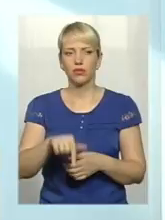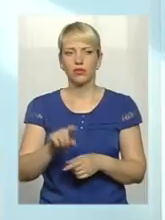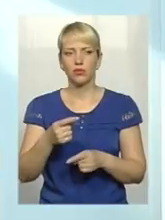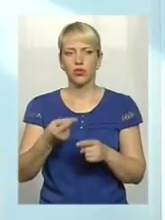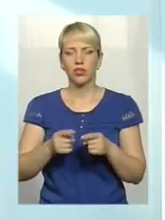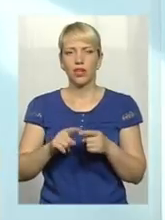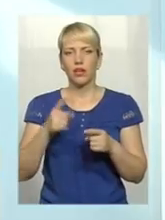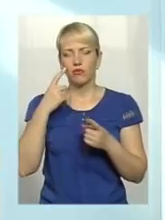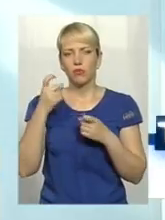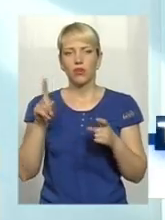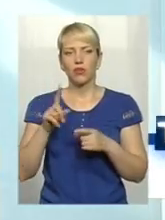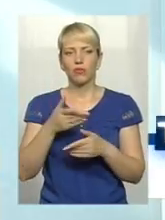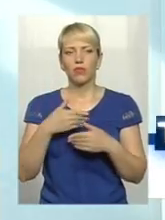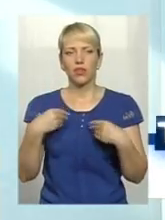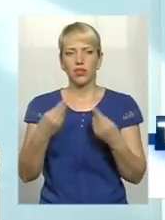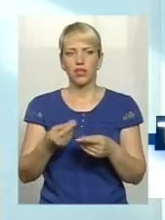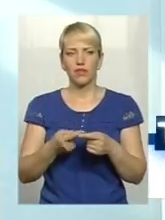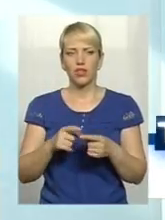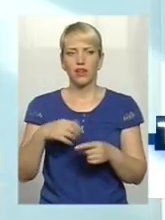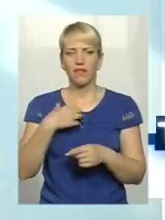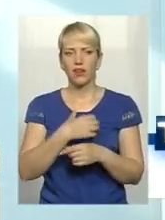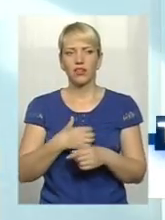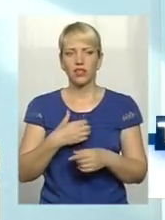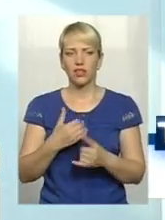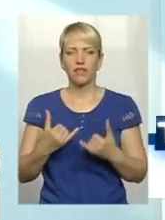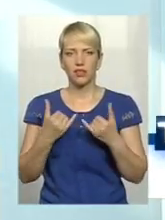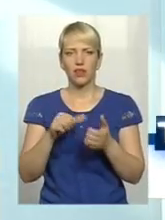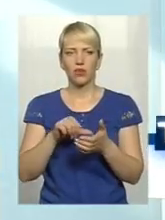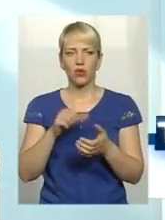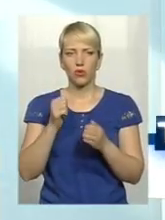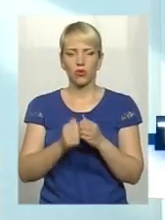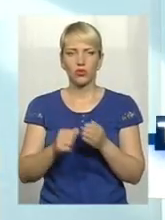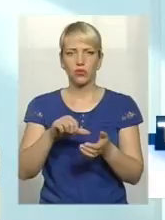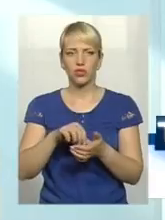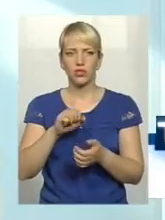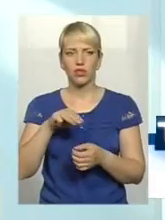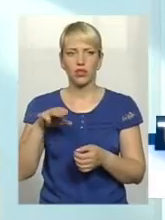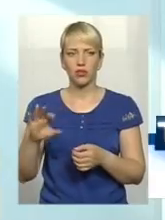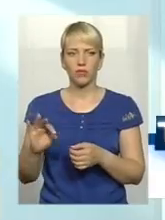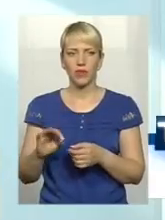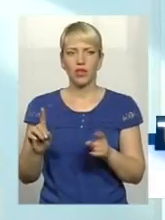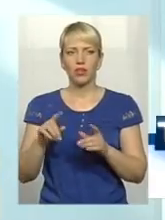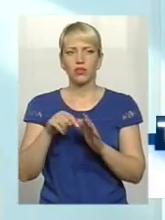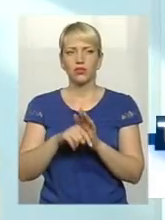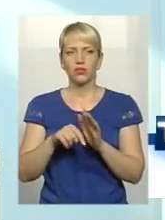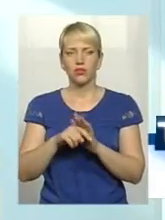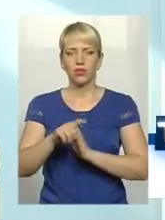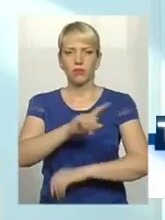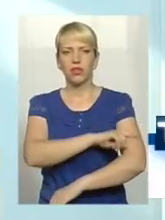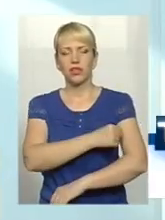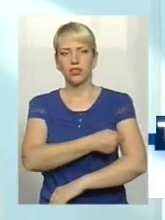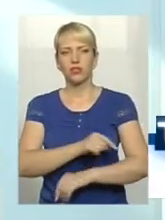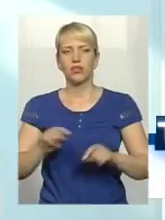інформація, яку ми зараз надаємо, дуже важлива для кожного учасника демобілізовану. Що стосується медичної